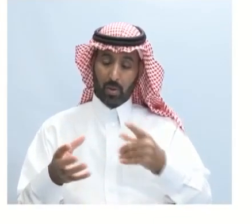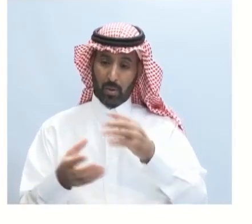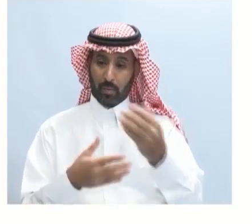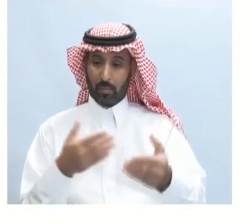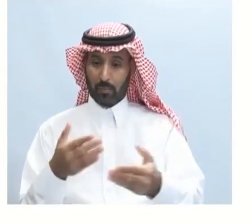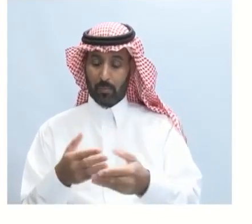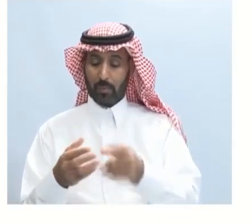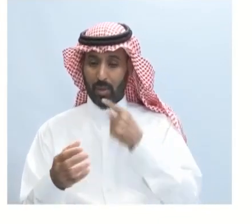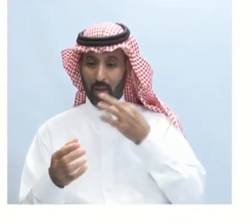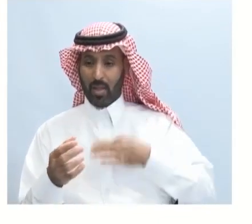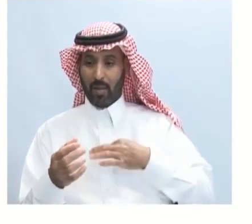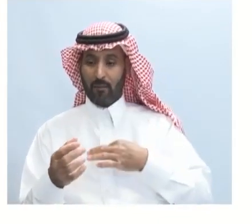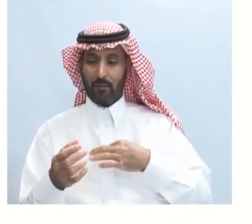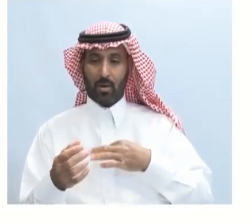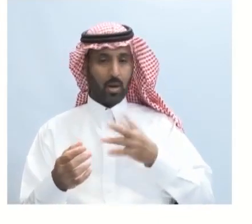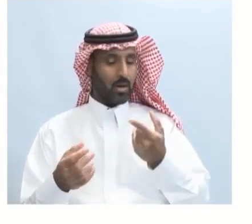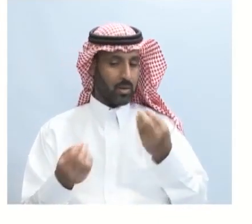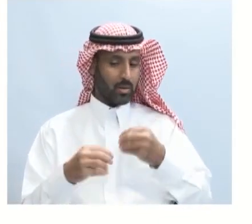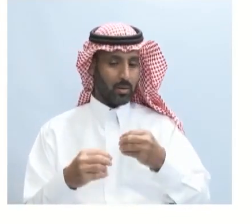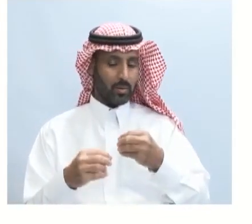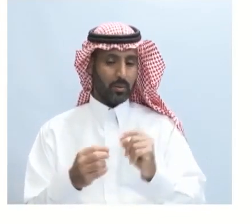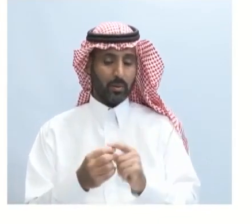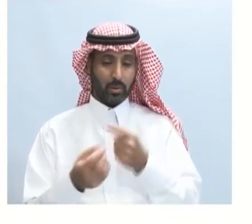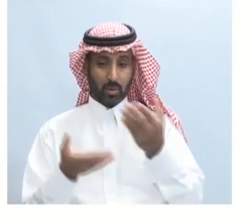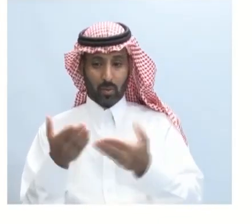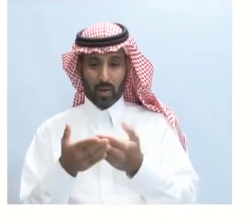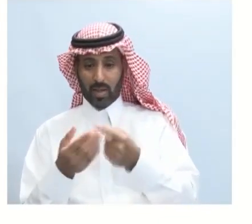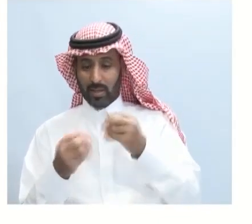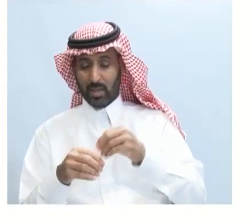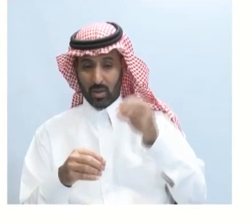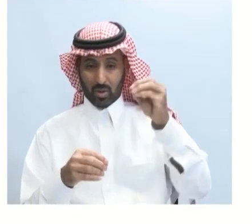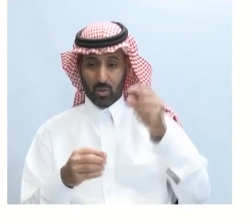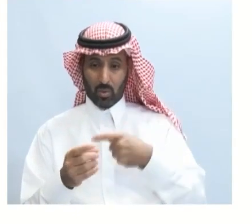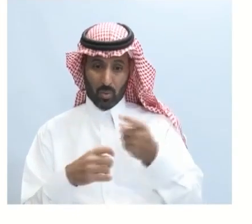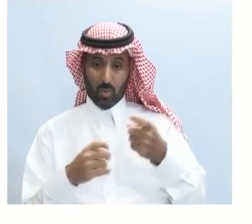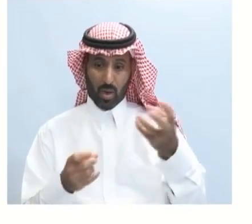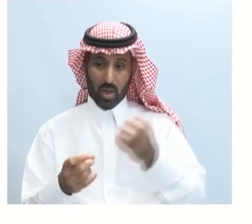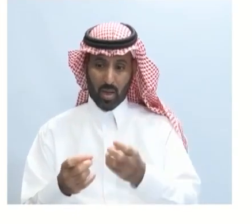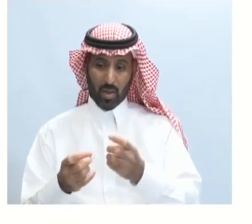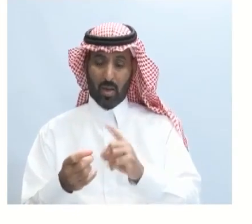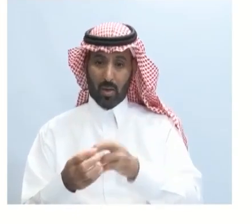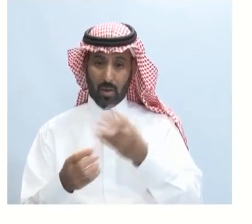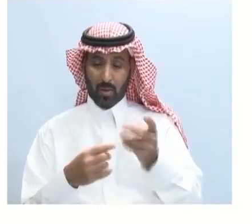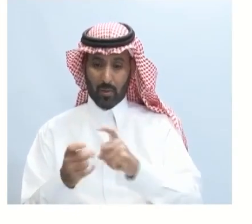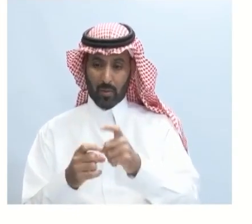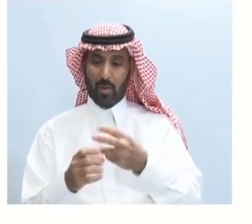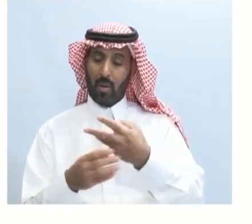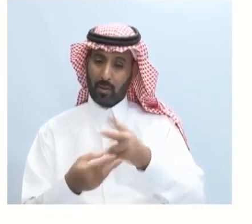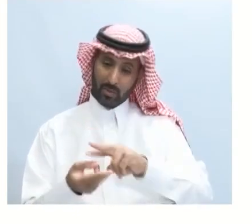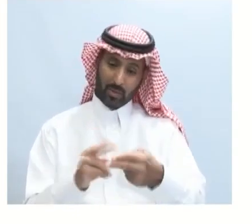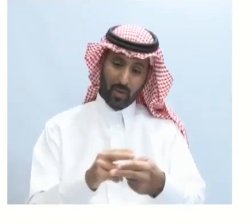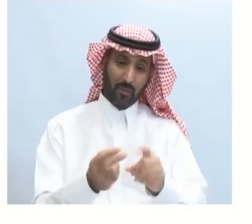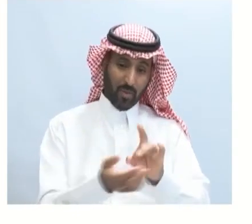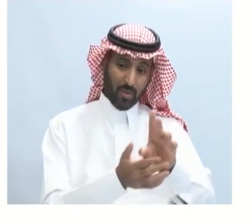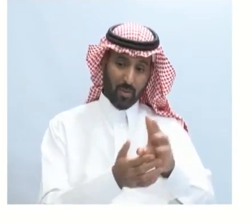المتجات النافعه ماذا سنستعمل سنستعمل تفاعلات الاكسده والاختزال ايضا تفاعلات الاضافه والاستبدال حتى